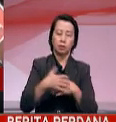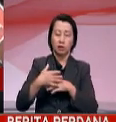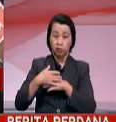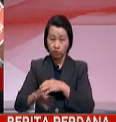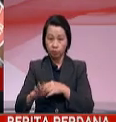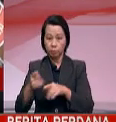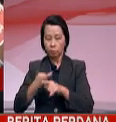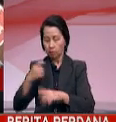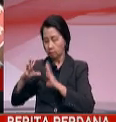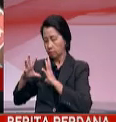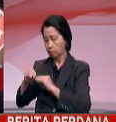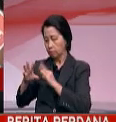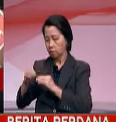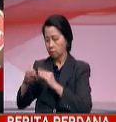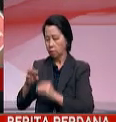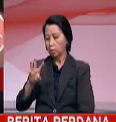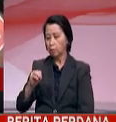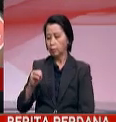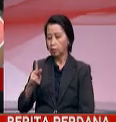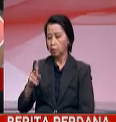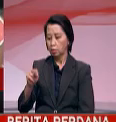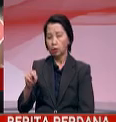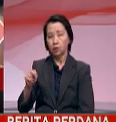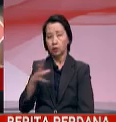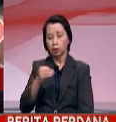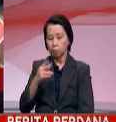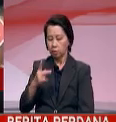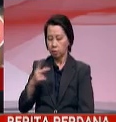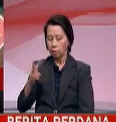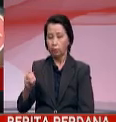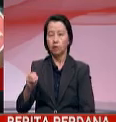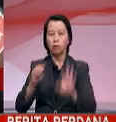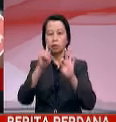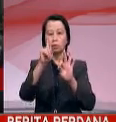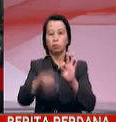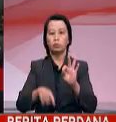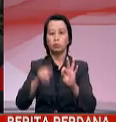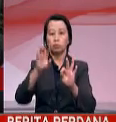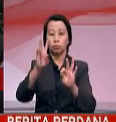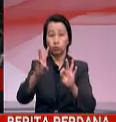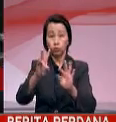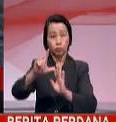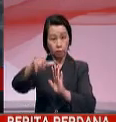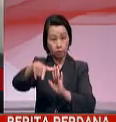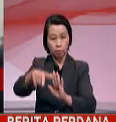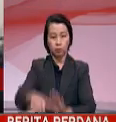selepas daripada mesyuarat MKN atau mesyuarat KKM pada 9 hari bulan nanti.